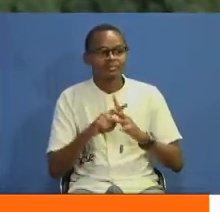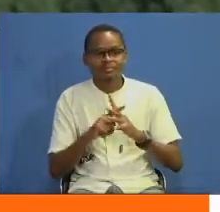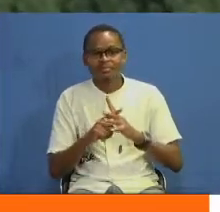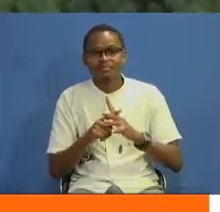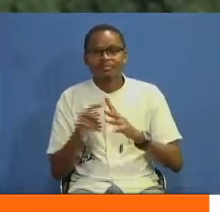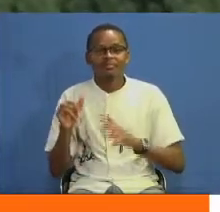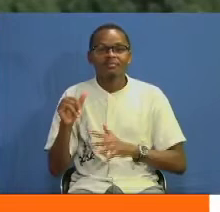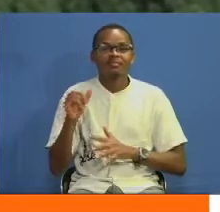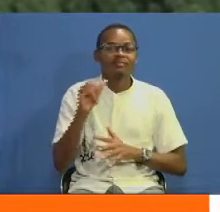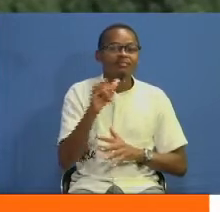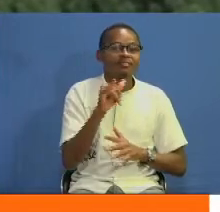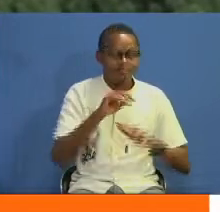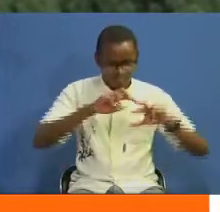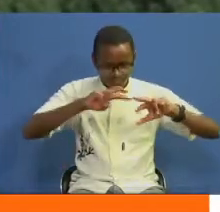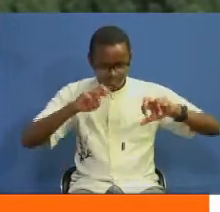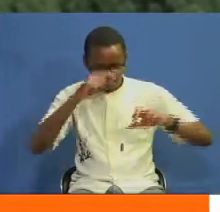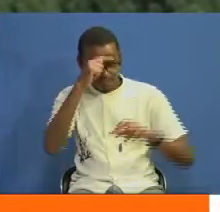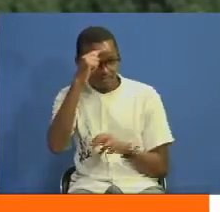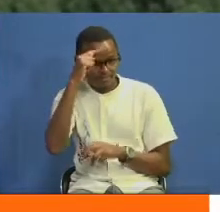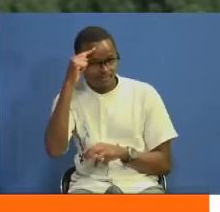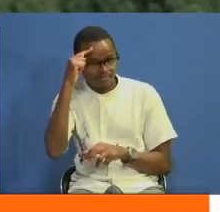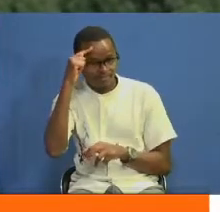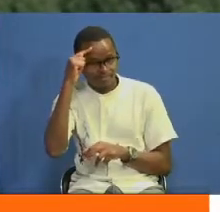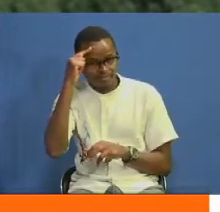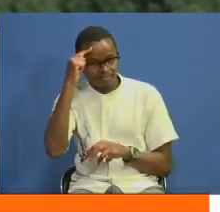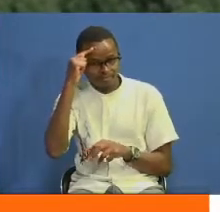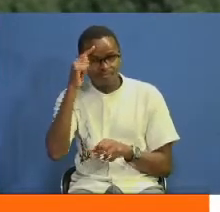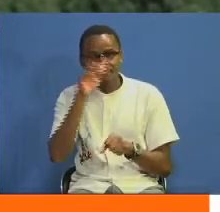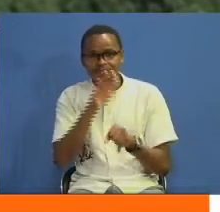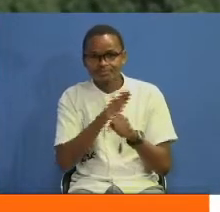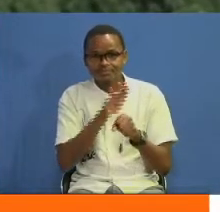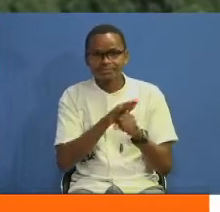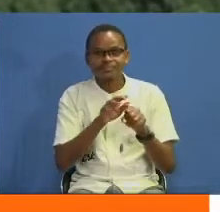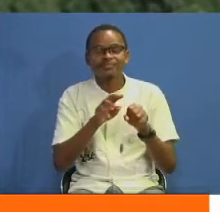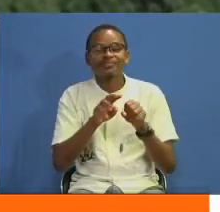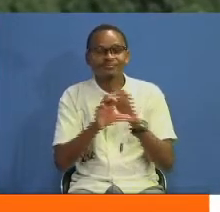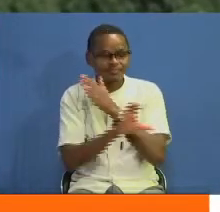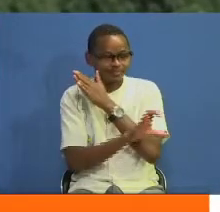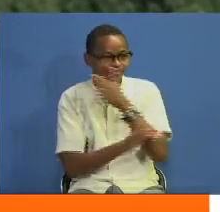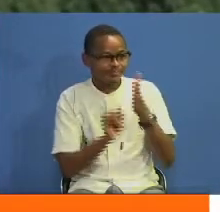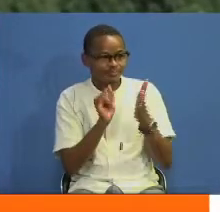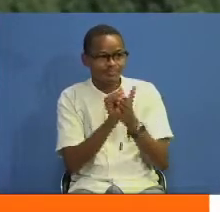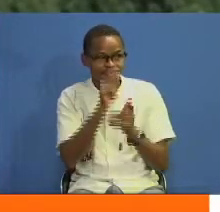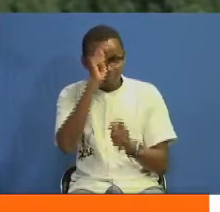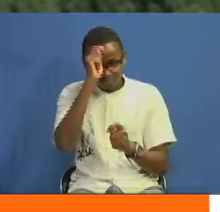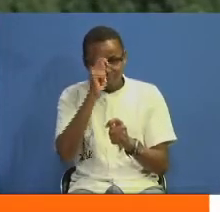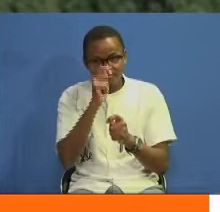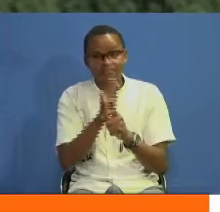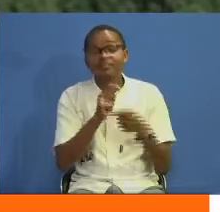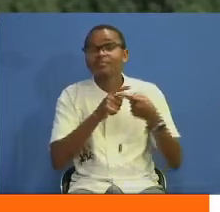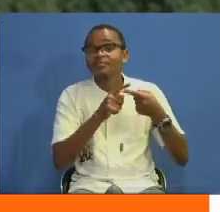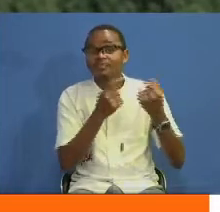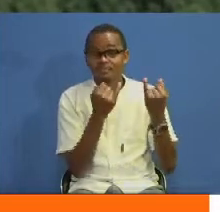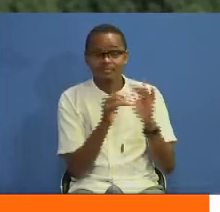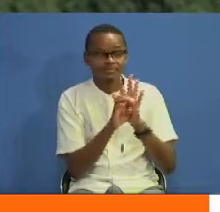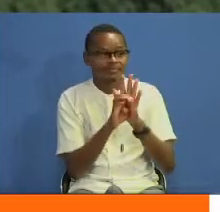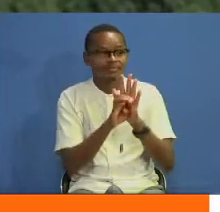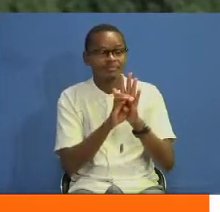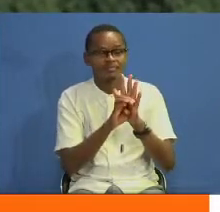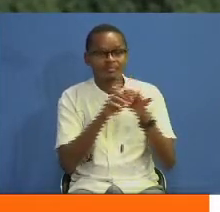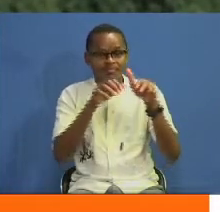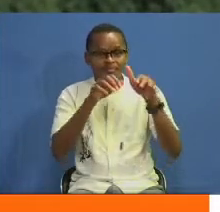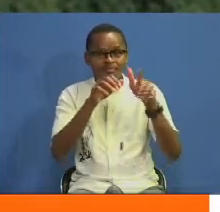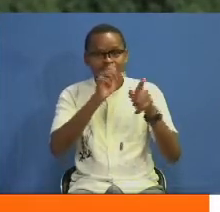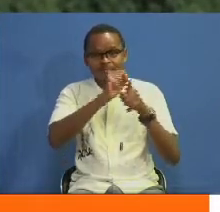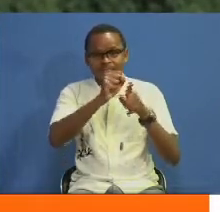export. Nilichagua bangi kwa sababu ni zao la kuuza nje, soko la kuaminika zaidi. Ingawa kwa mfano viazi ni